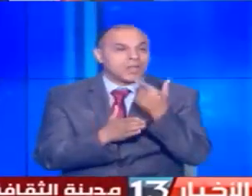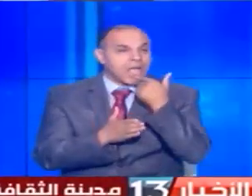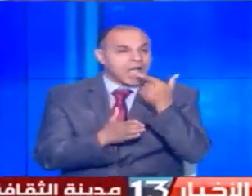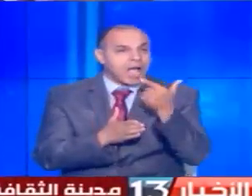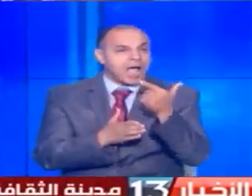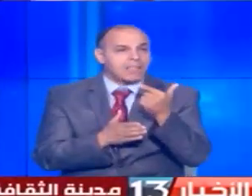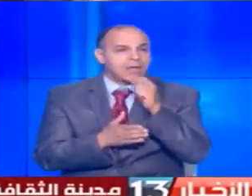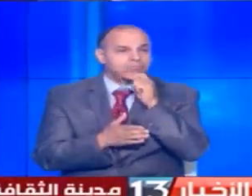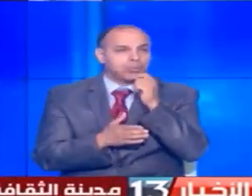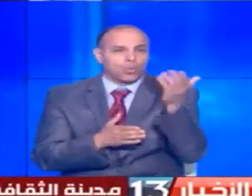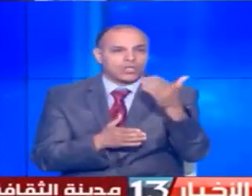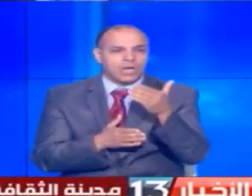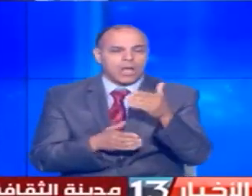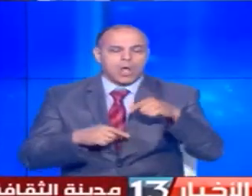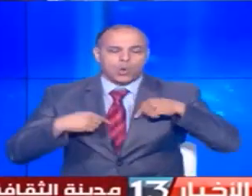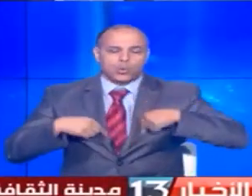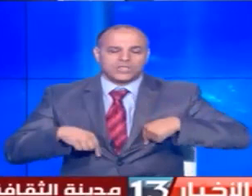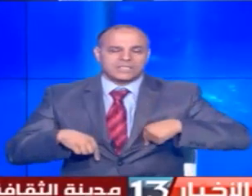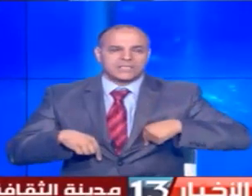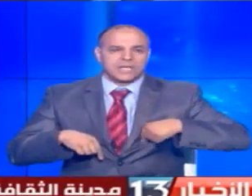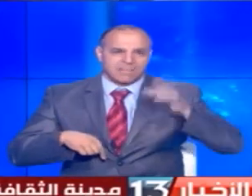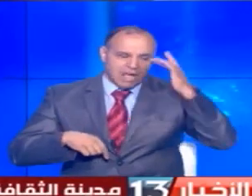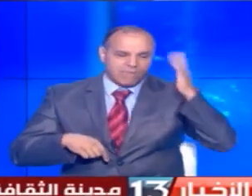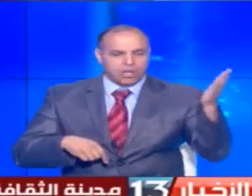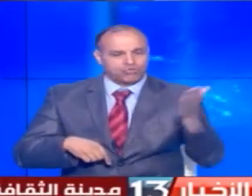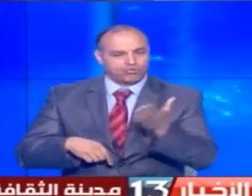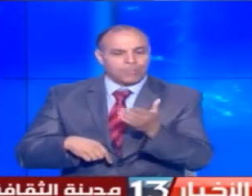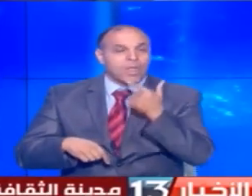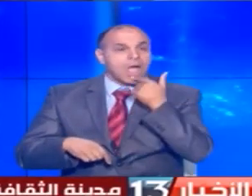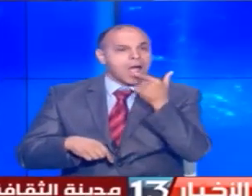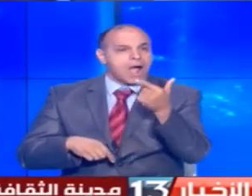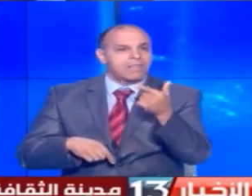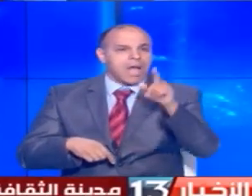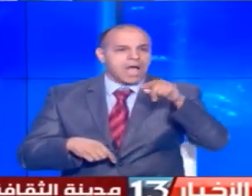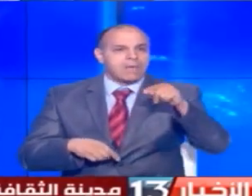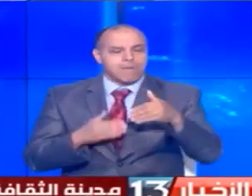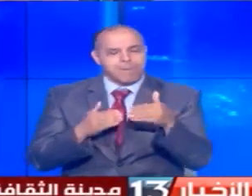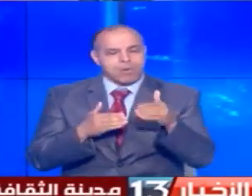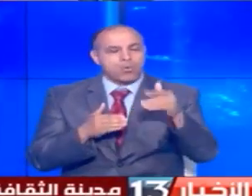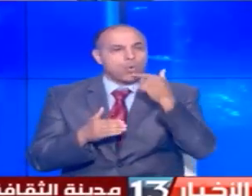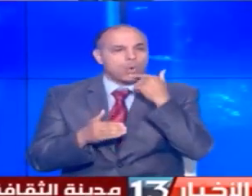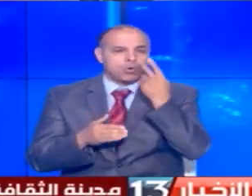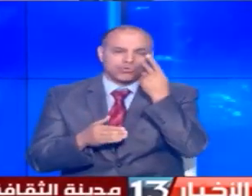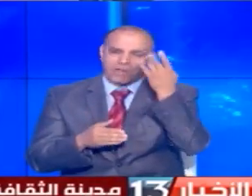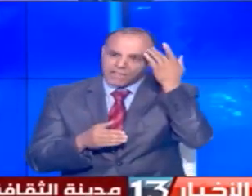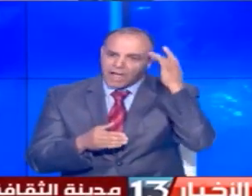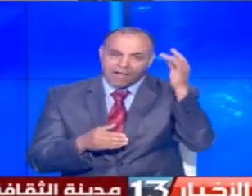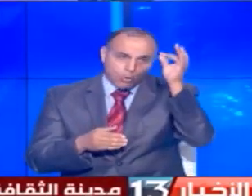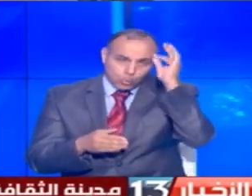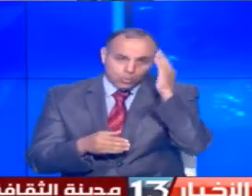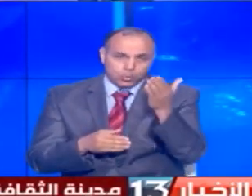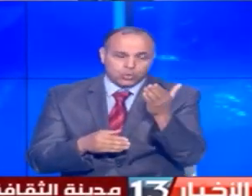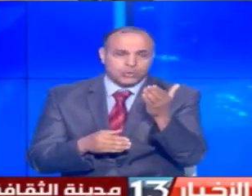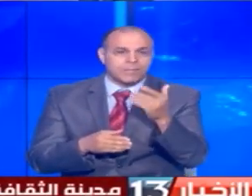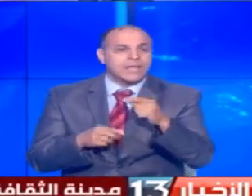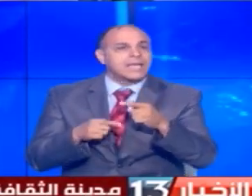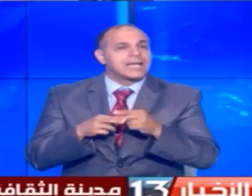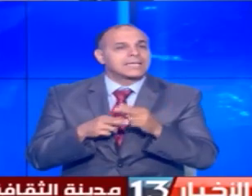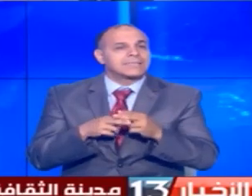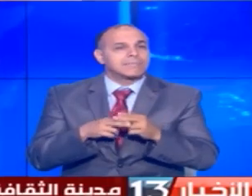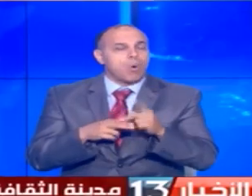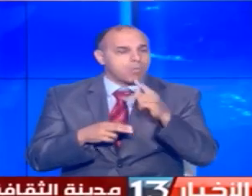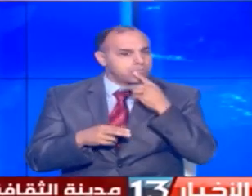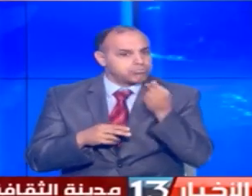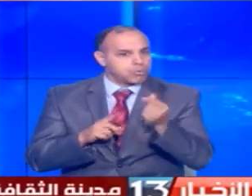وزير الشؤون الثقافية محمد زين العابدين، لتنضاف بذلك أيام أخرى للمشهد الثقافي التونسي تحمل اسما له